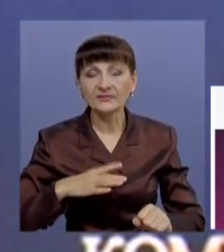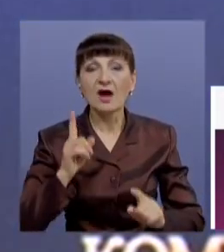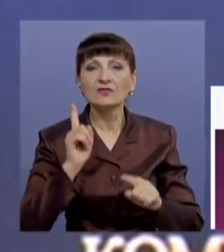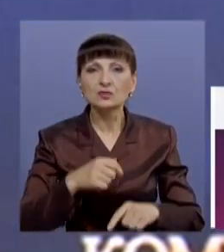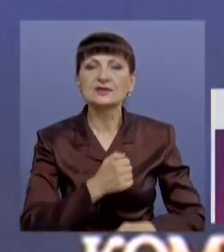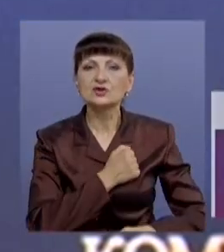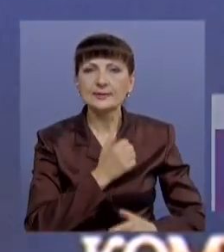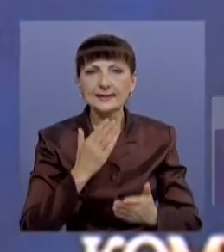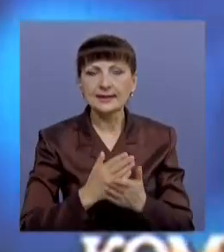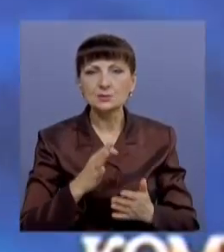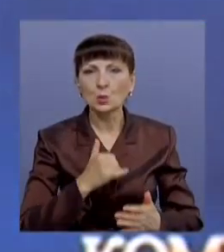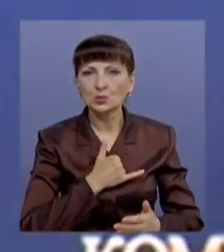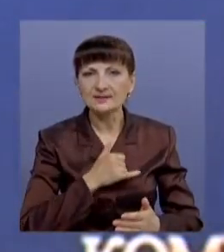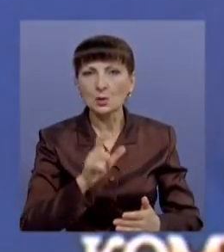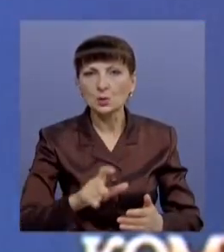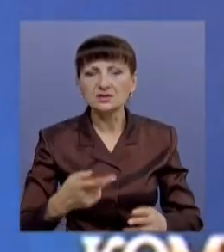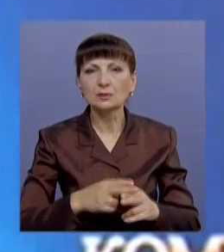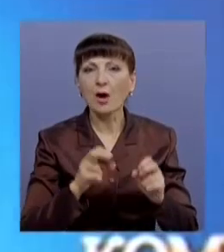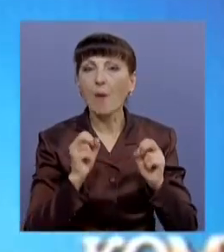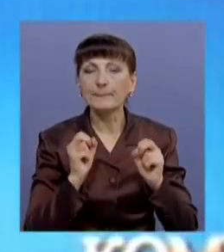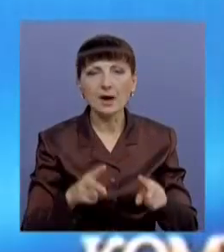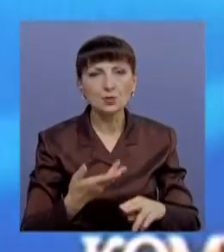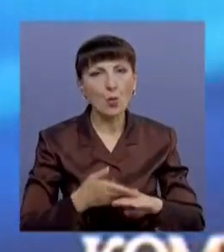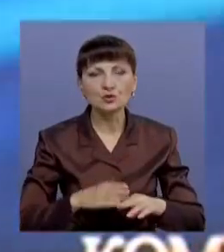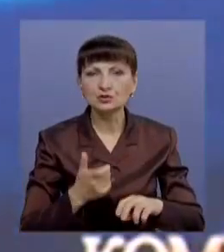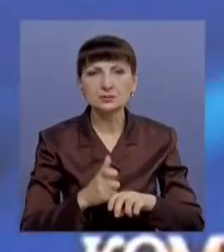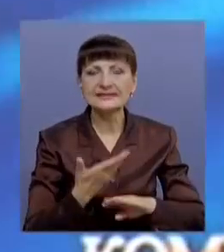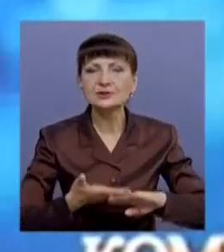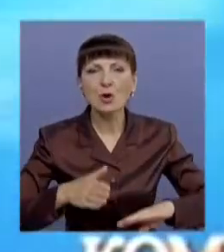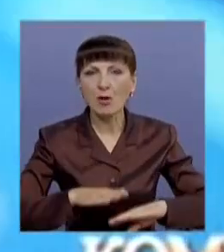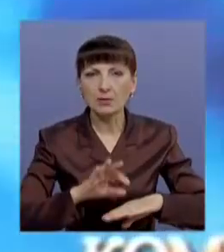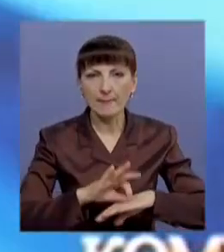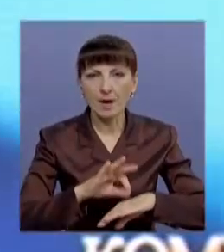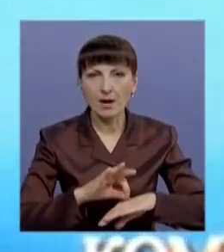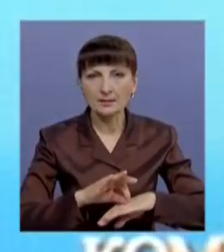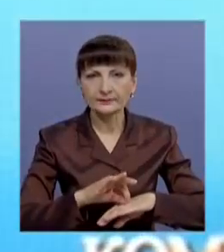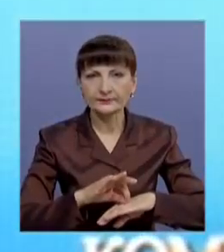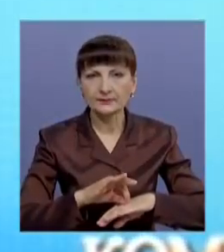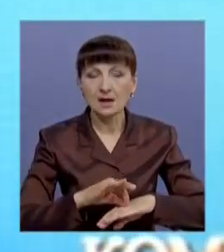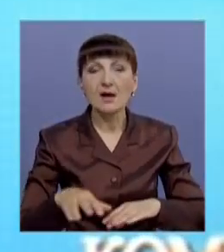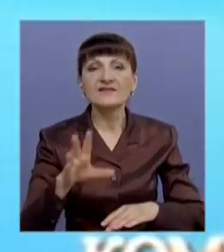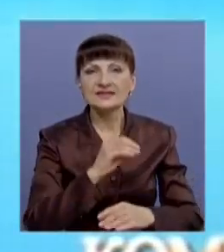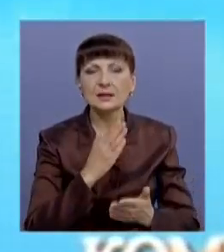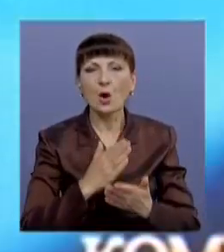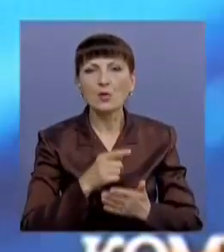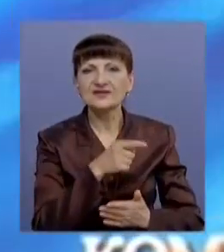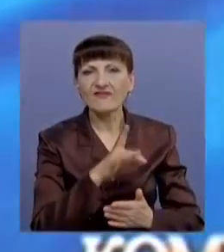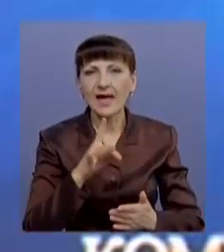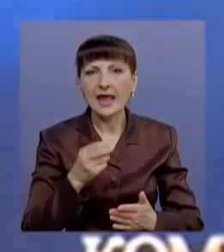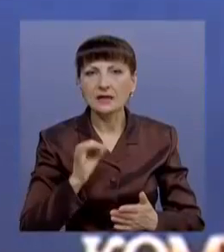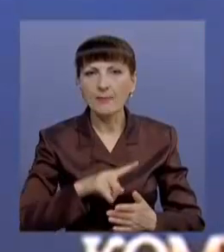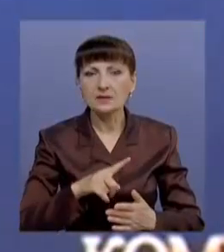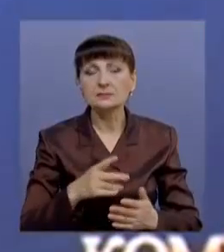к сожалению, есть у нас пациенты, которые под риском. Как я уже сказал, реанимации потенциально все пациенты находятся, так сказать, на